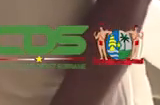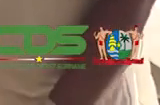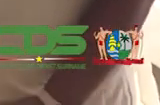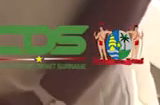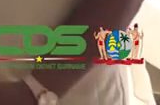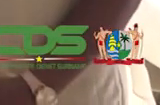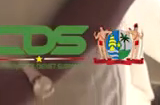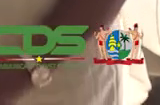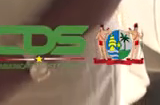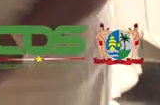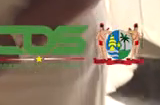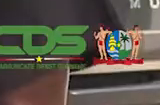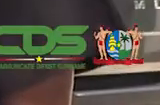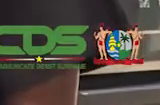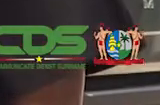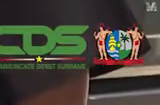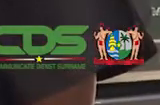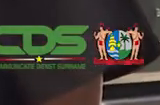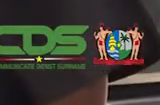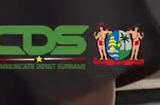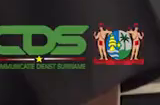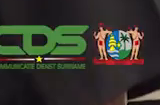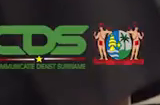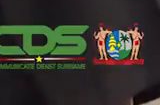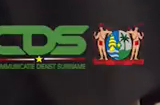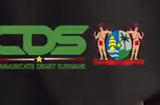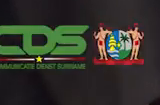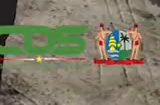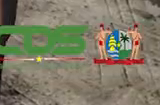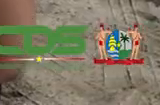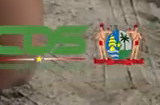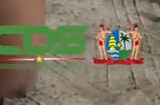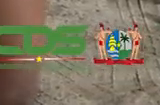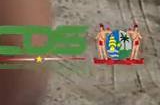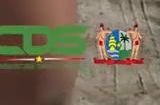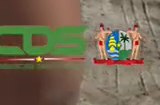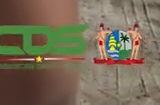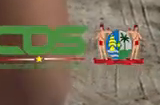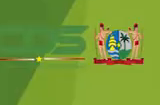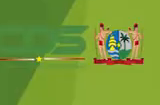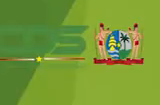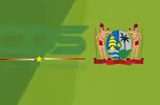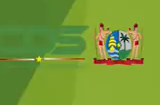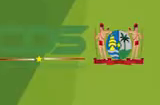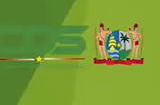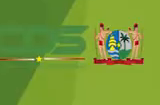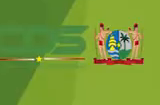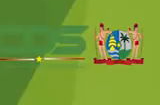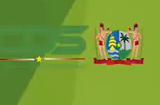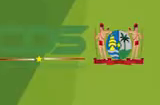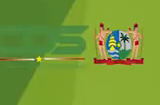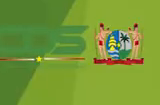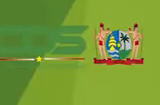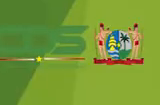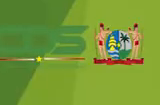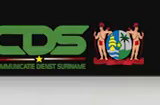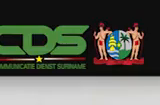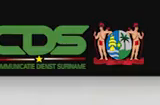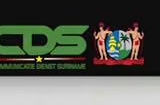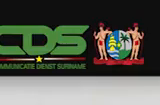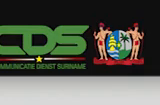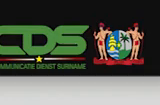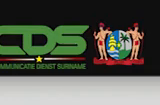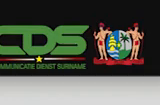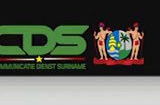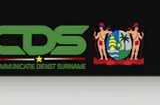dat hiermee wordt bijgedragen aan het veilig maken van school en samenleving. Tijdens de COVID-19-persconferentie